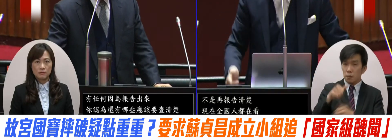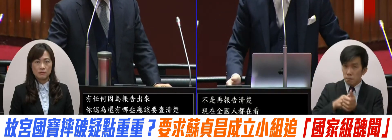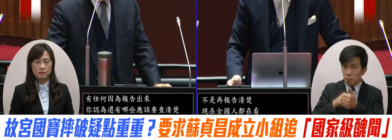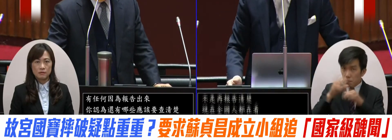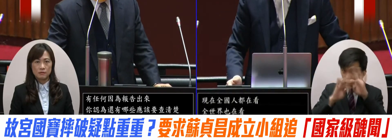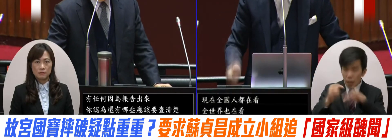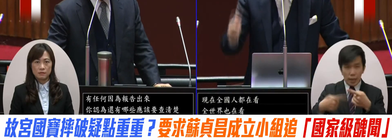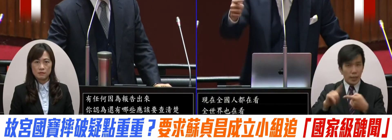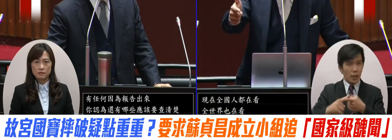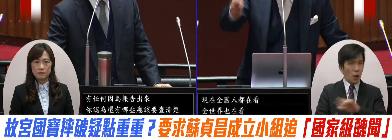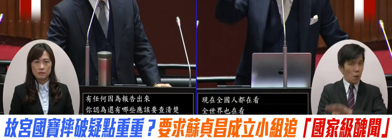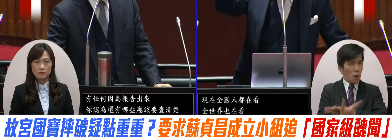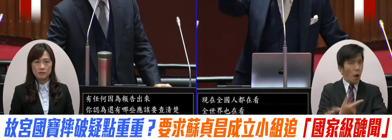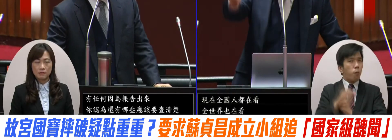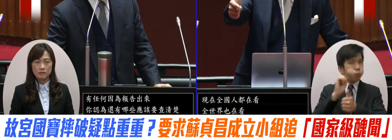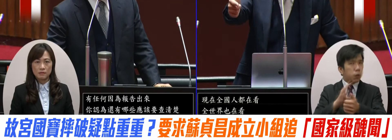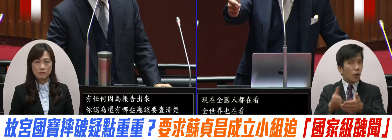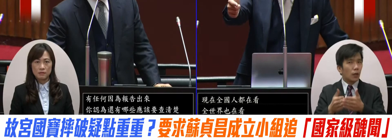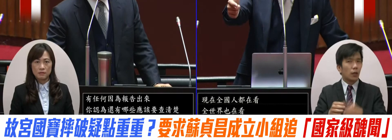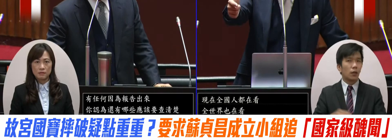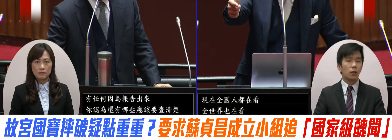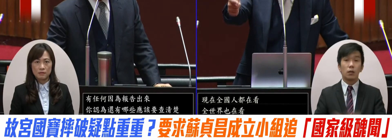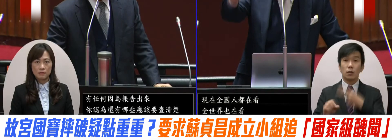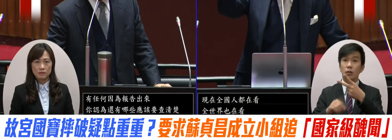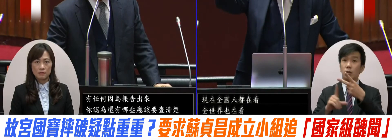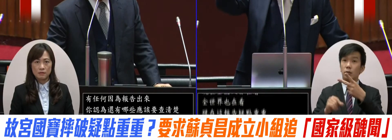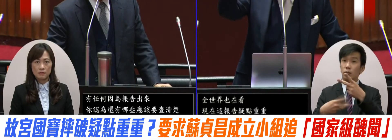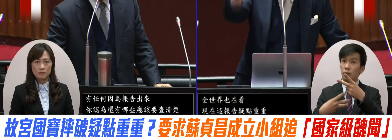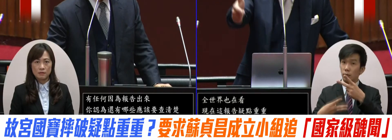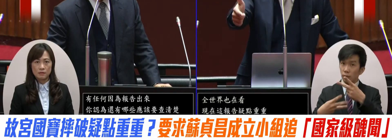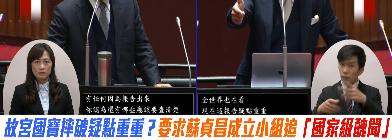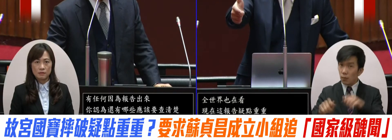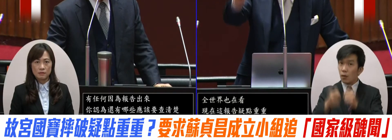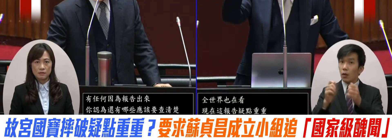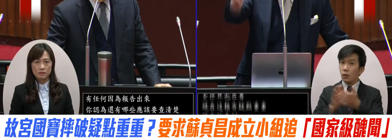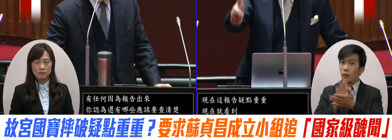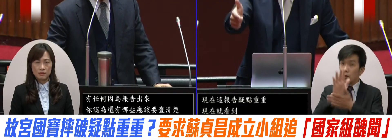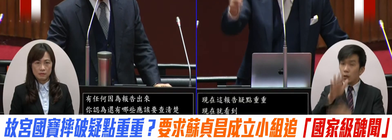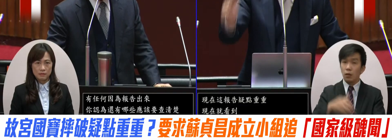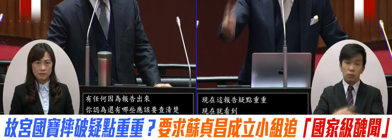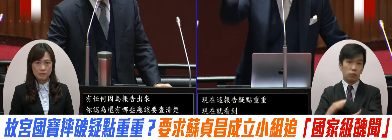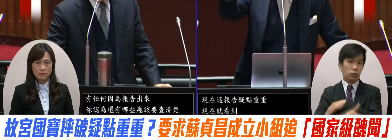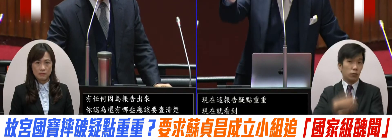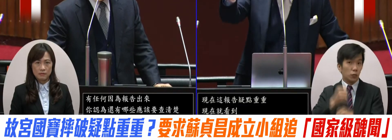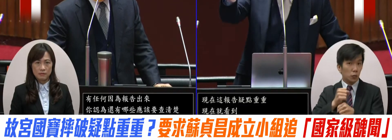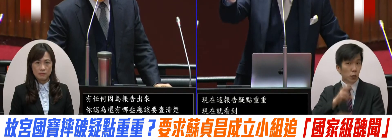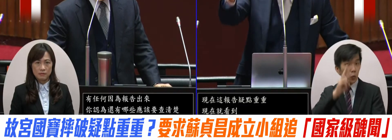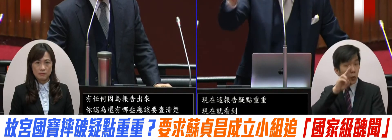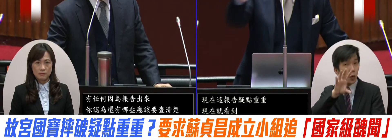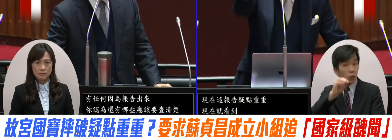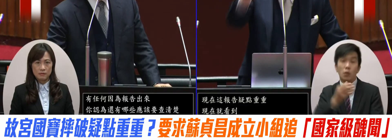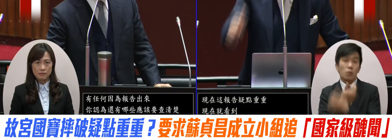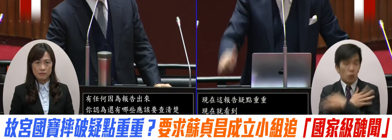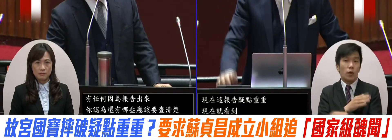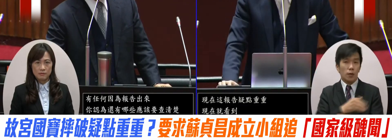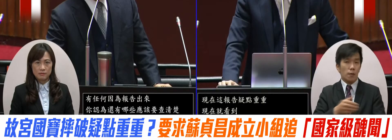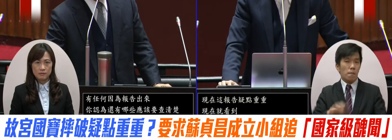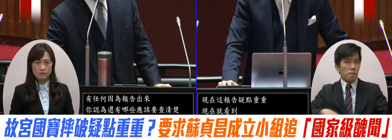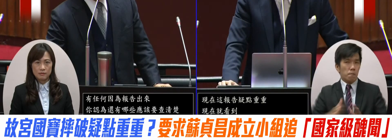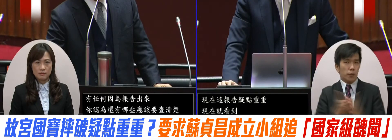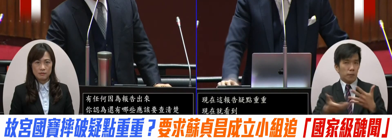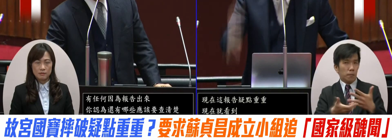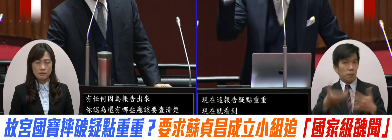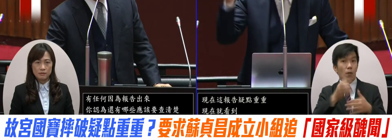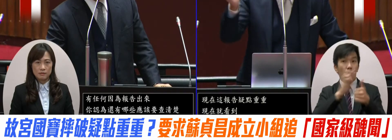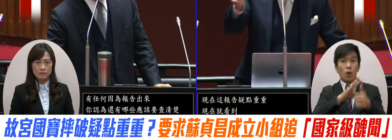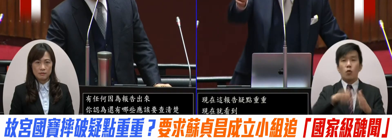应该要尽速往上报，你看2月3号一发生，基层人员不管有错没有错先往上报，你也说你很快就知道